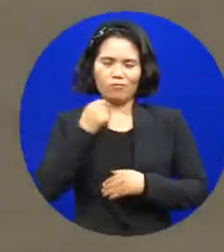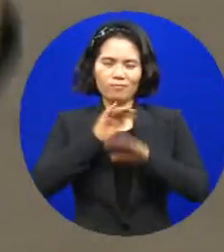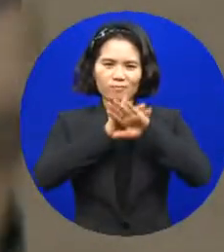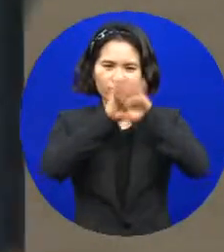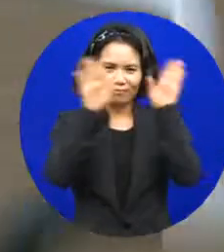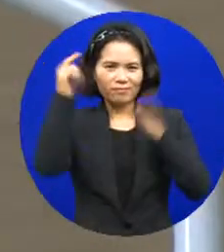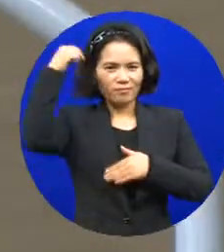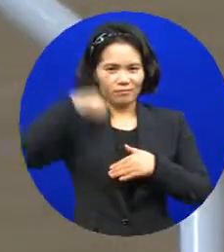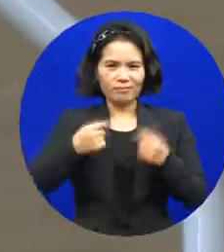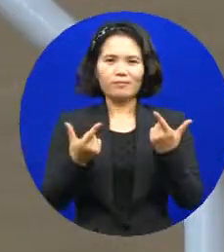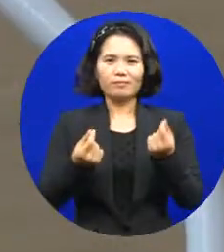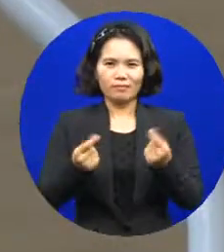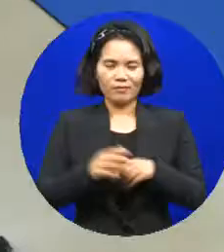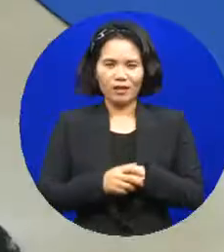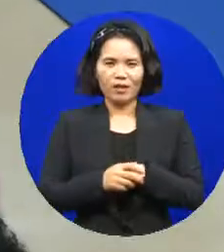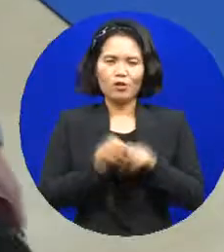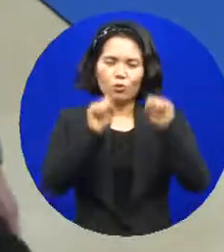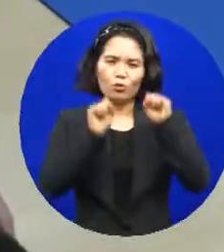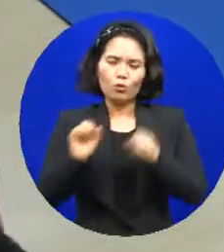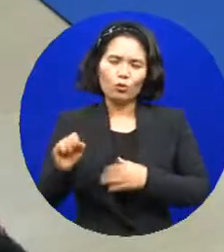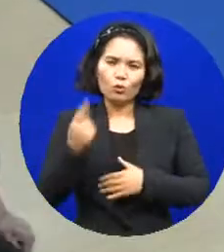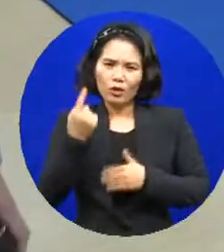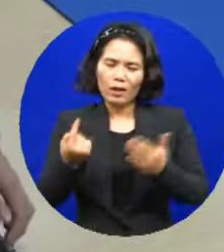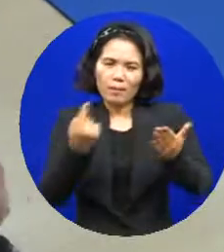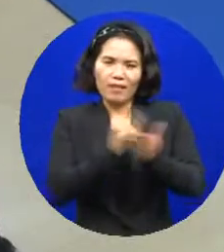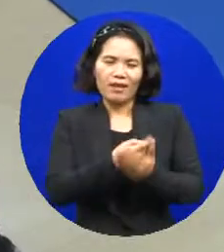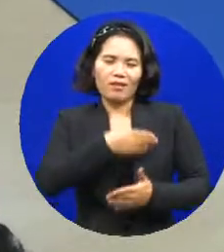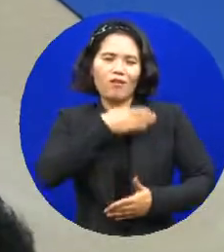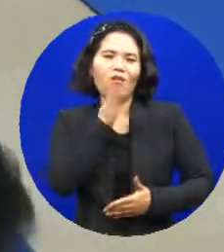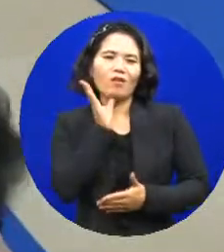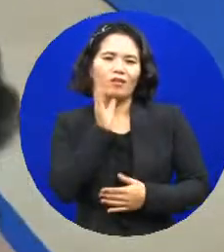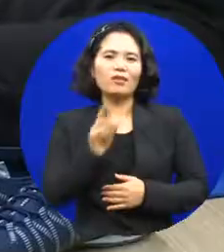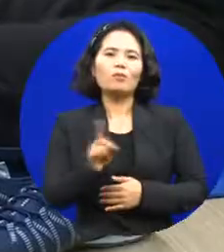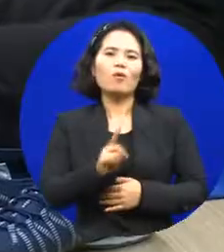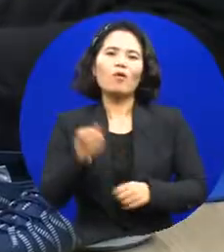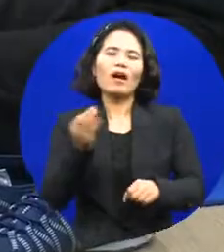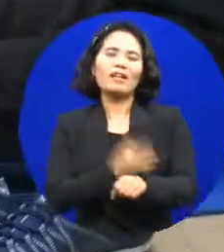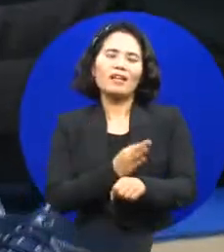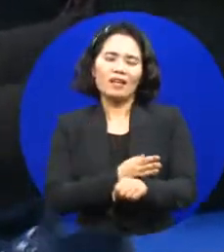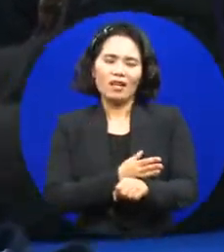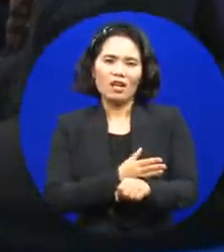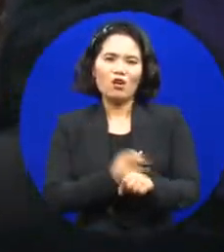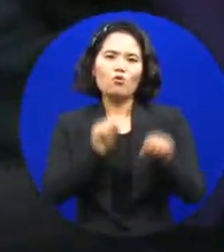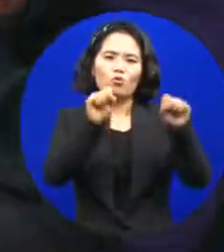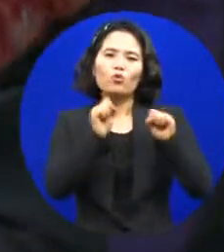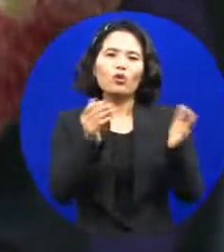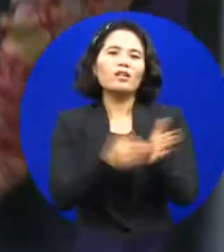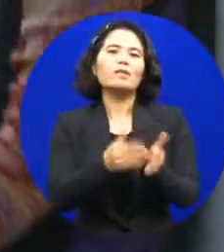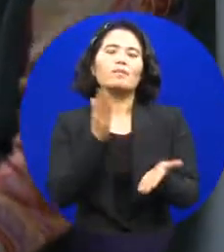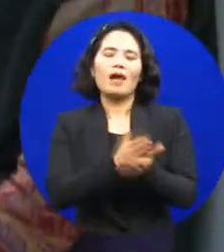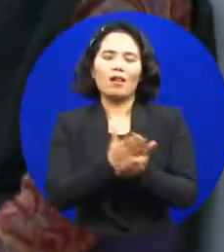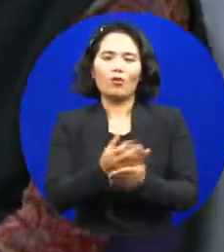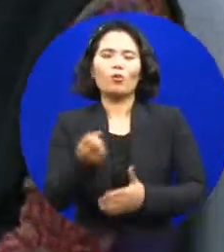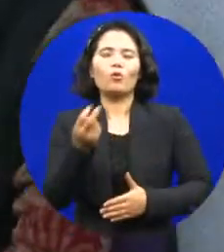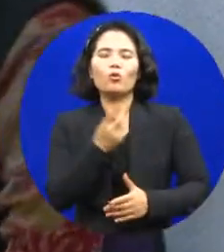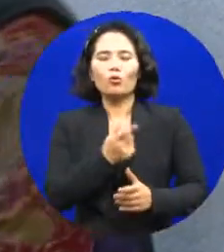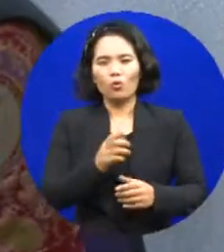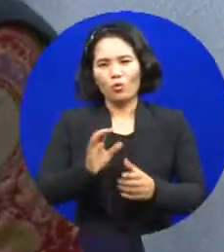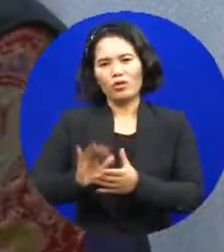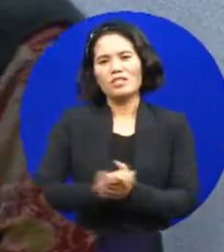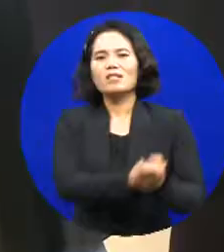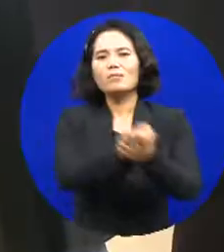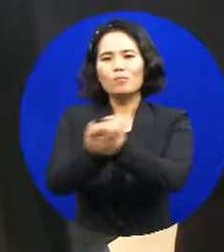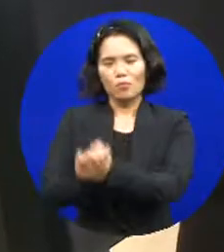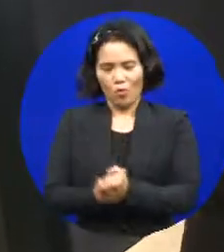얼굴이 유독 밝아 보이시는데요. 운동을 통해 만나신 어르신들은 단순히 운동에만 끝나지 않고 친목